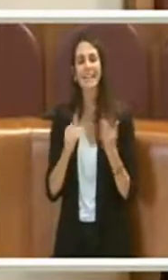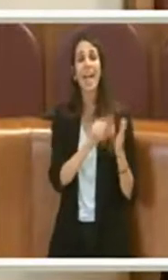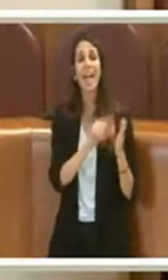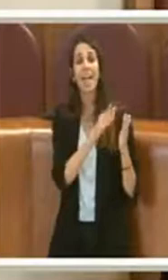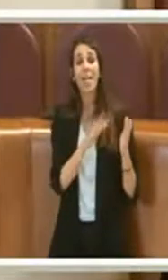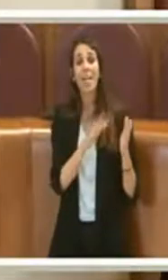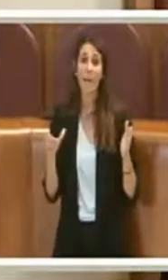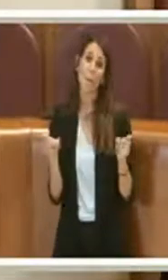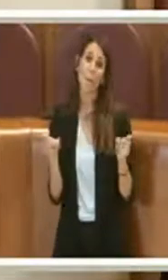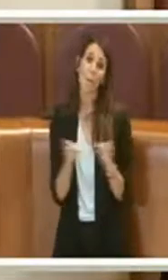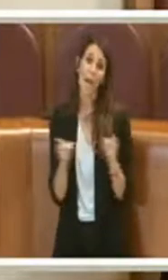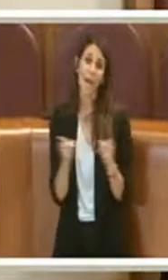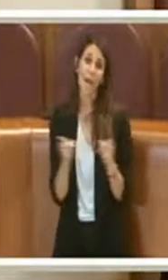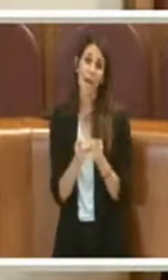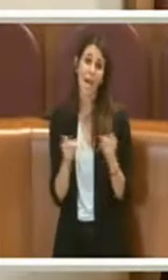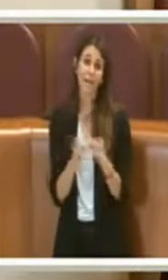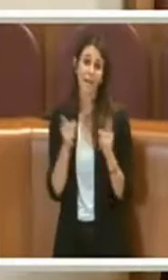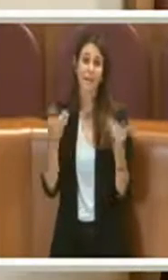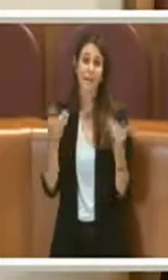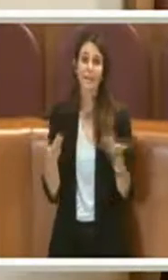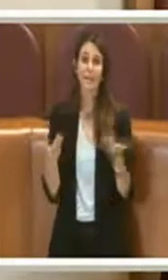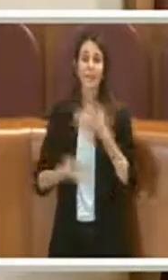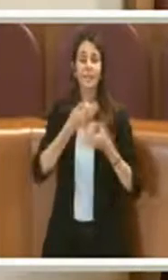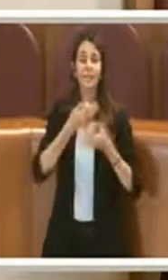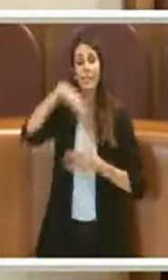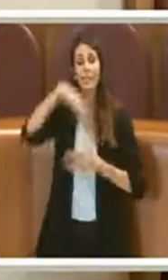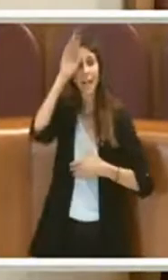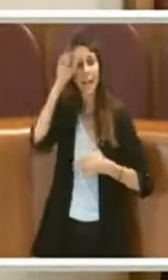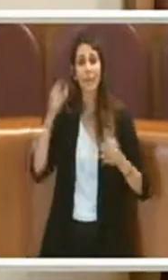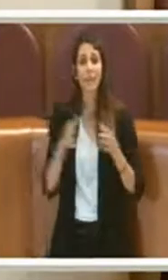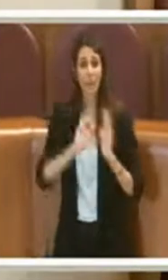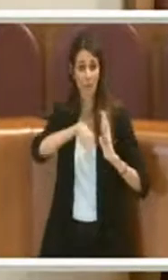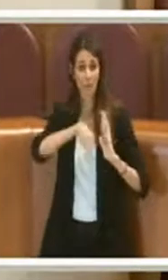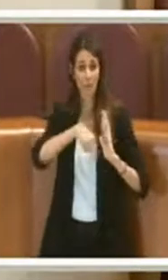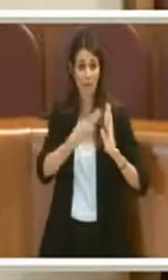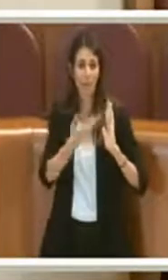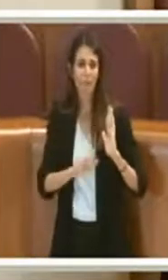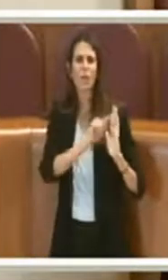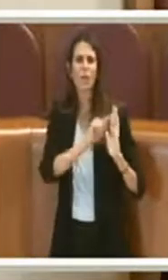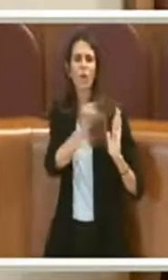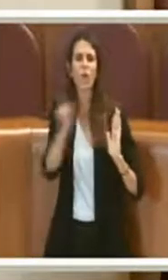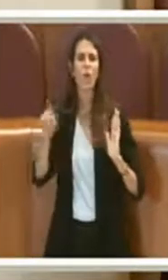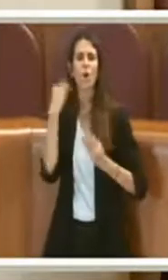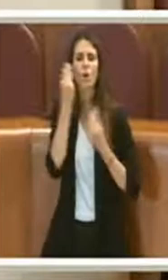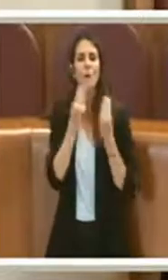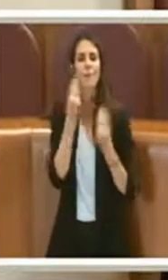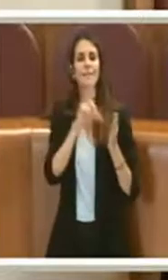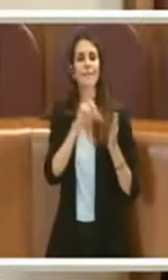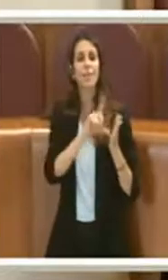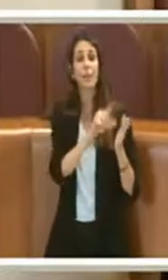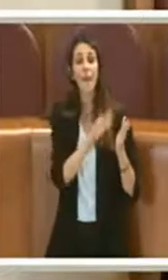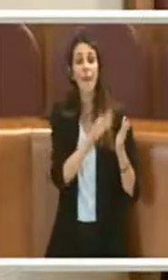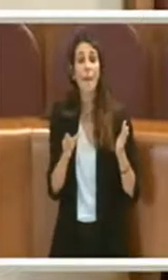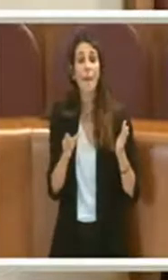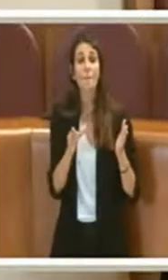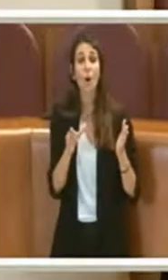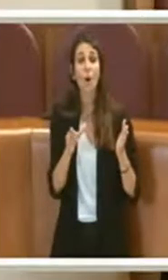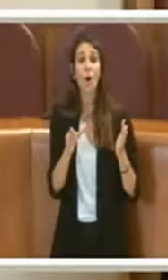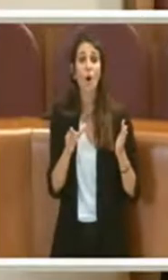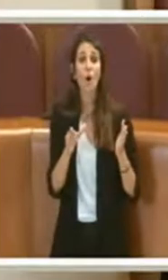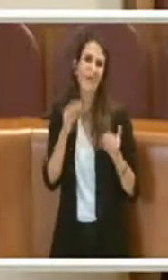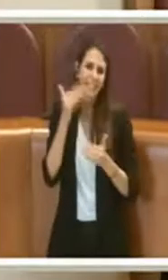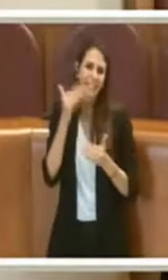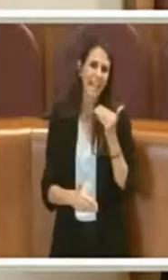e quindi i capigruppo che l'hanno sottoscritta hanno ritenuto appunto di portare la durata a un